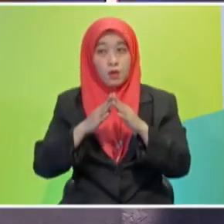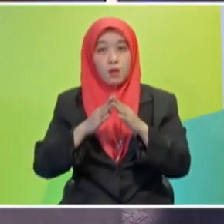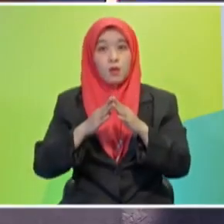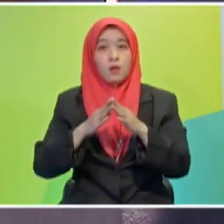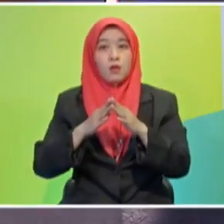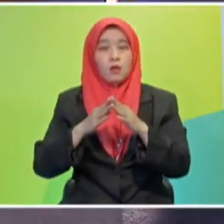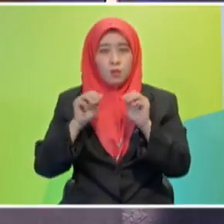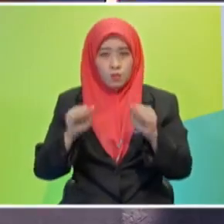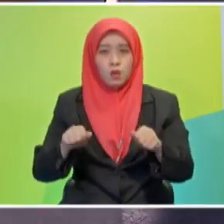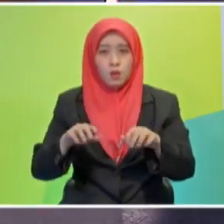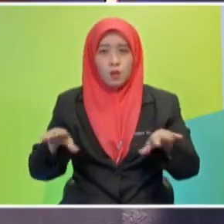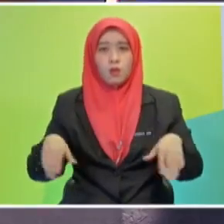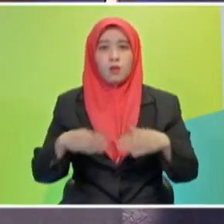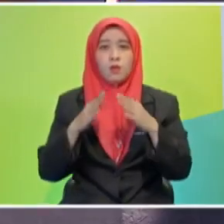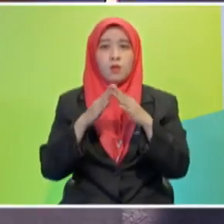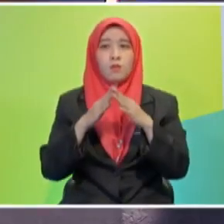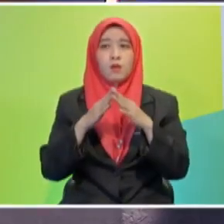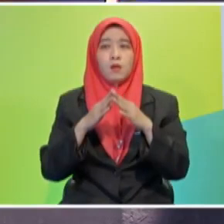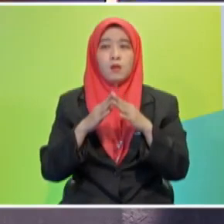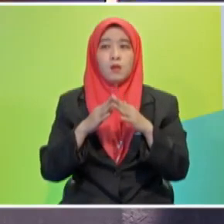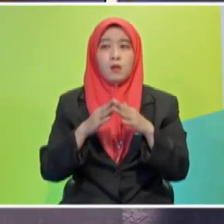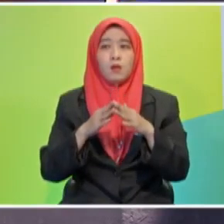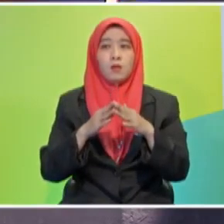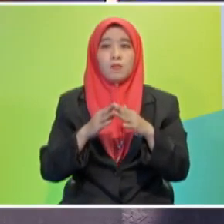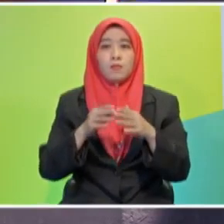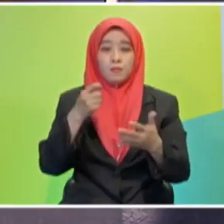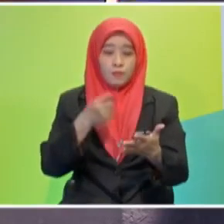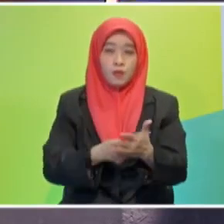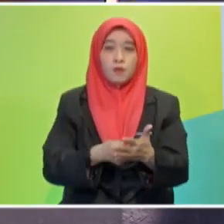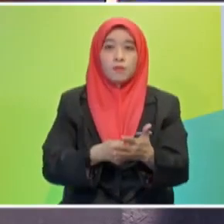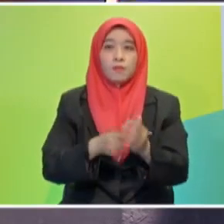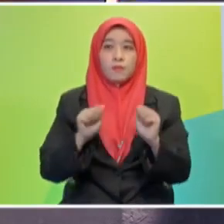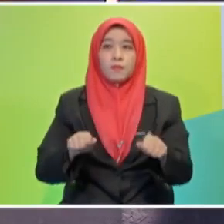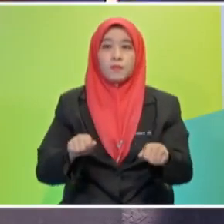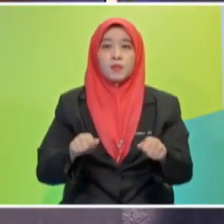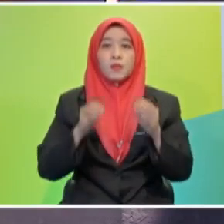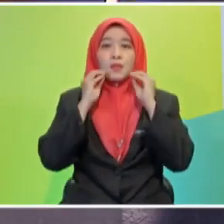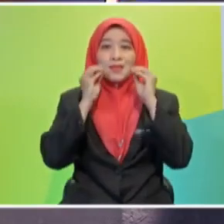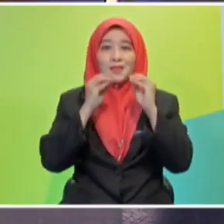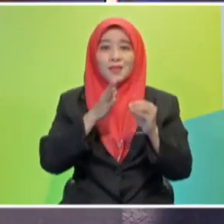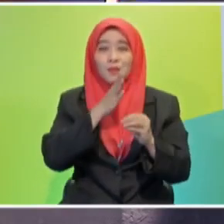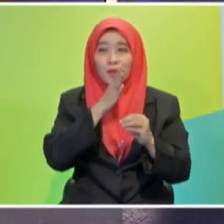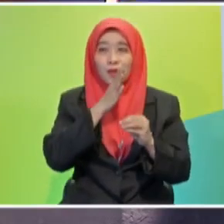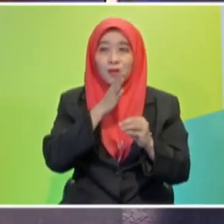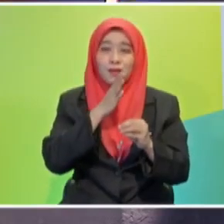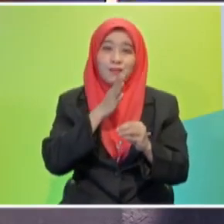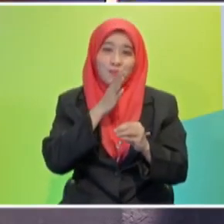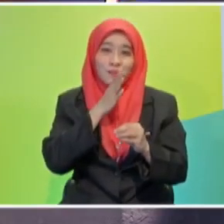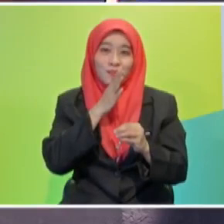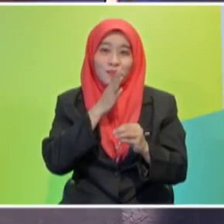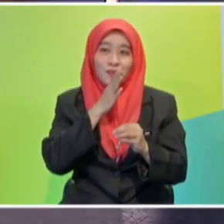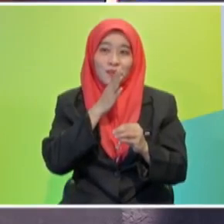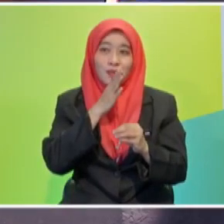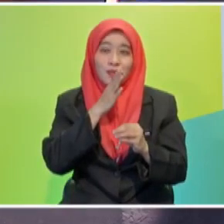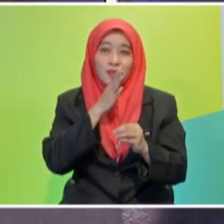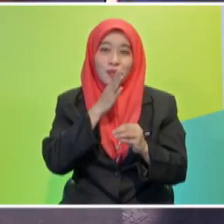juga buat dekat rumah sana, betul cikgu? Betul. Dia tandakan ataupun ajar mak dia. Betul. mak tahu tak kat dalam ni yang memusingkan